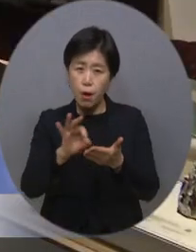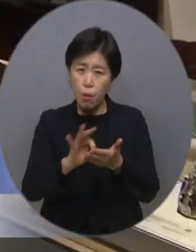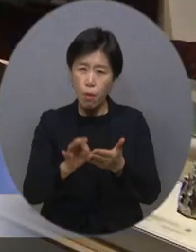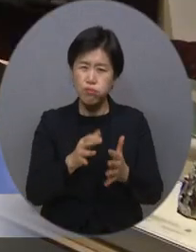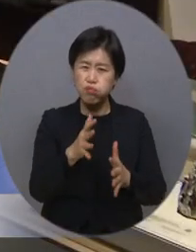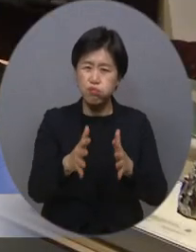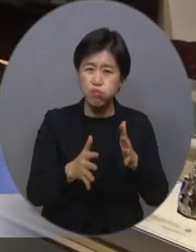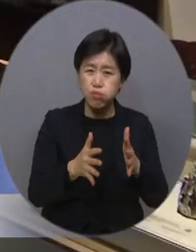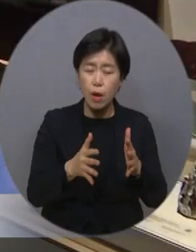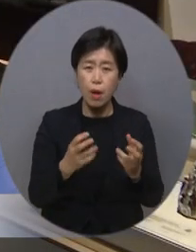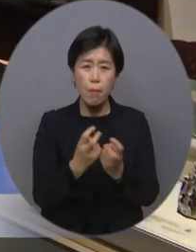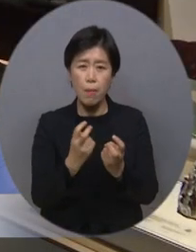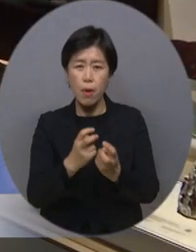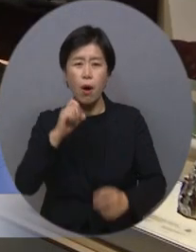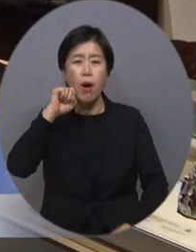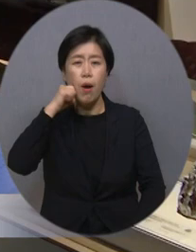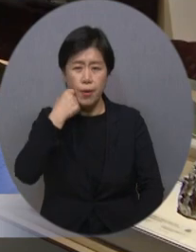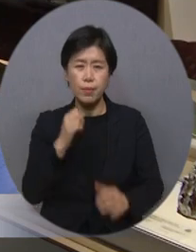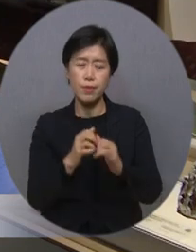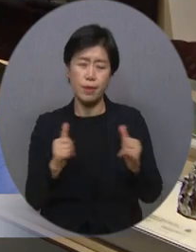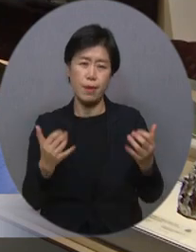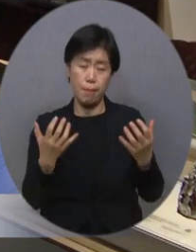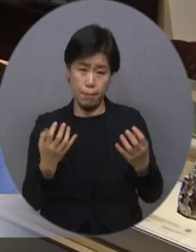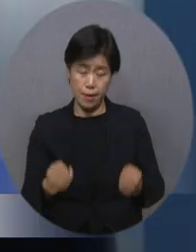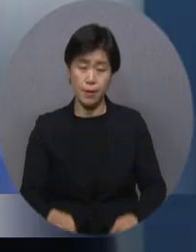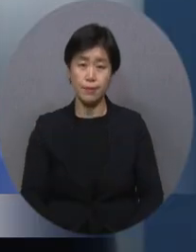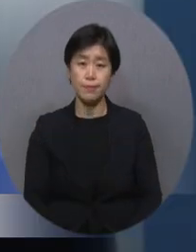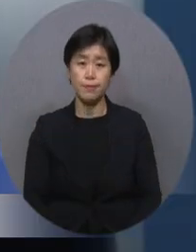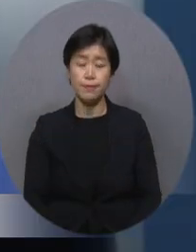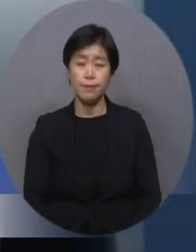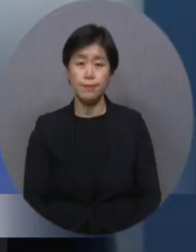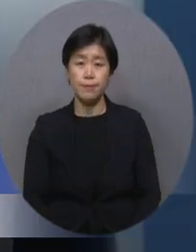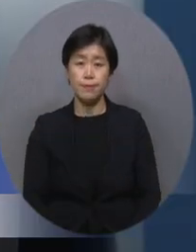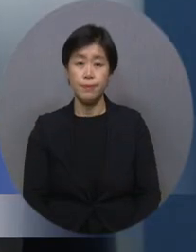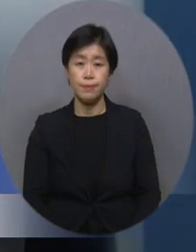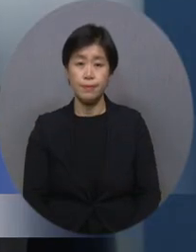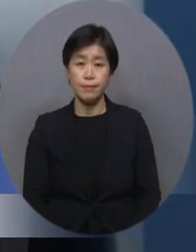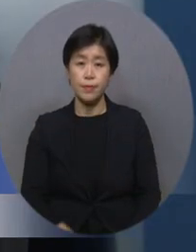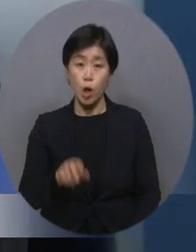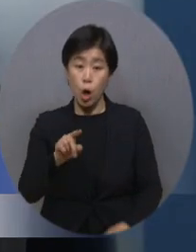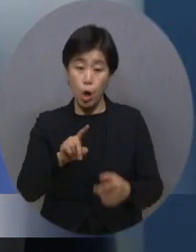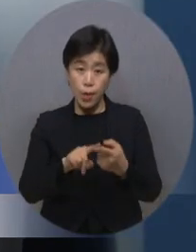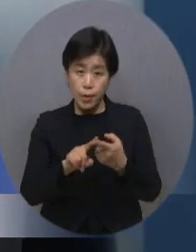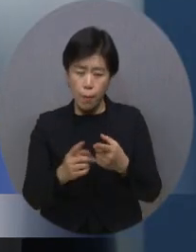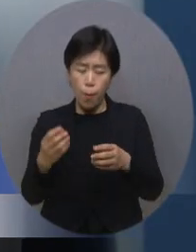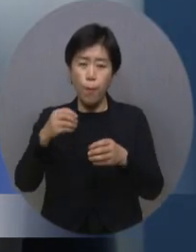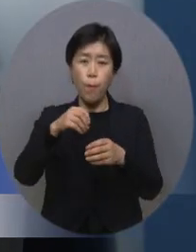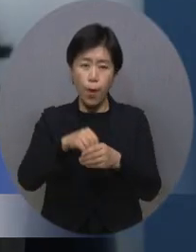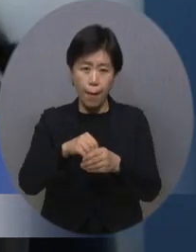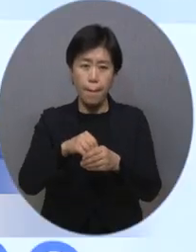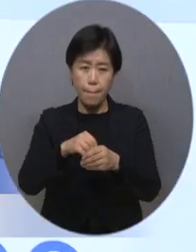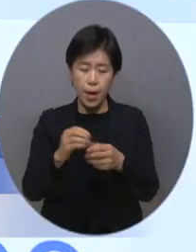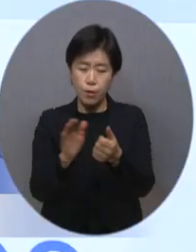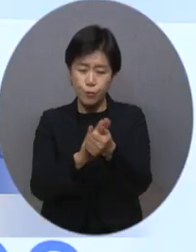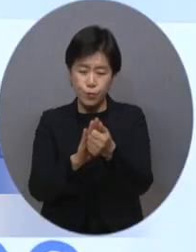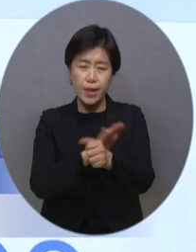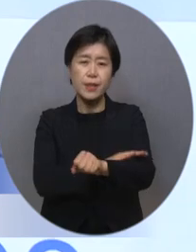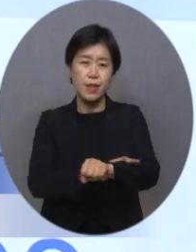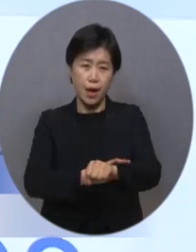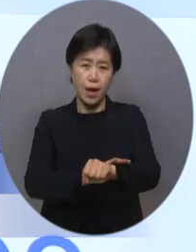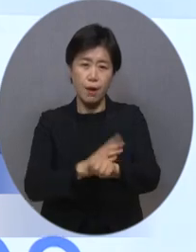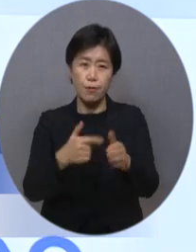사용 방법 등을 어려워하는 분들도 분명히 있을 겁니다이 세세한 부분까지 놓치지 않는